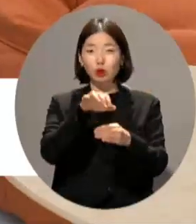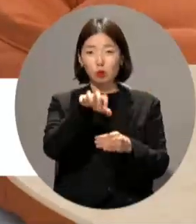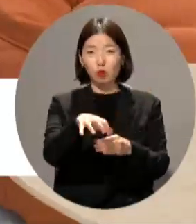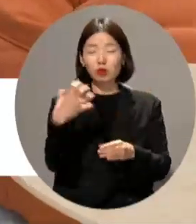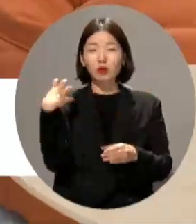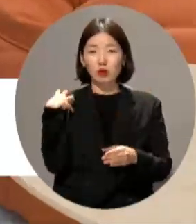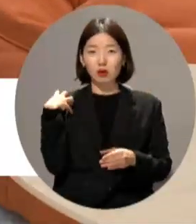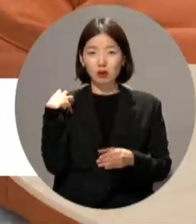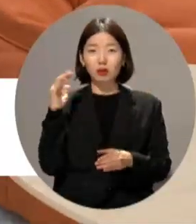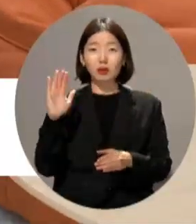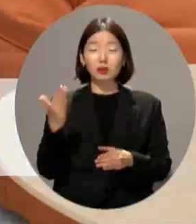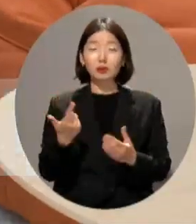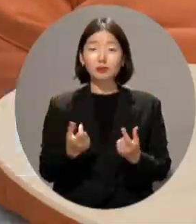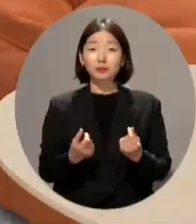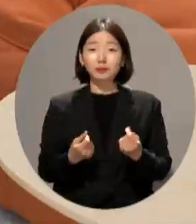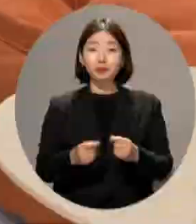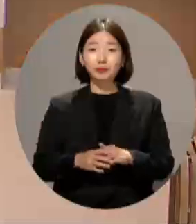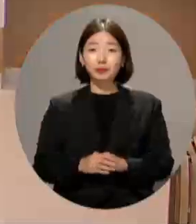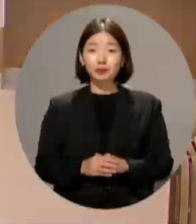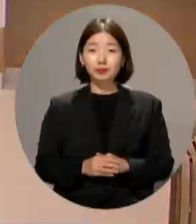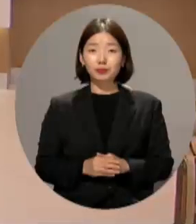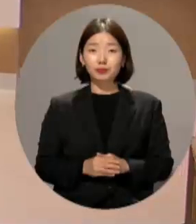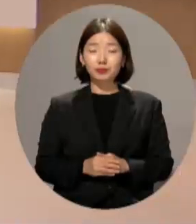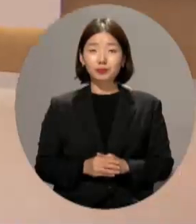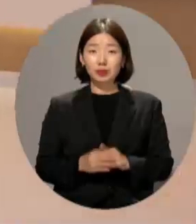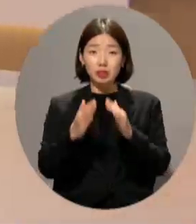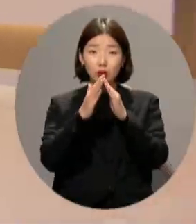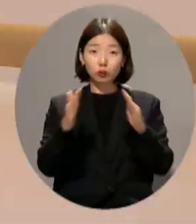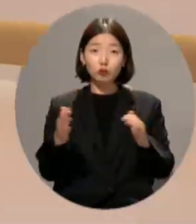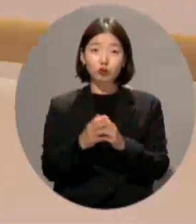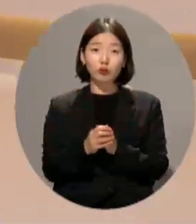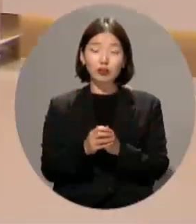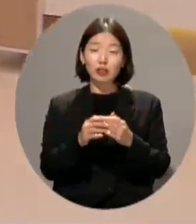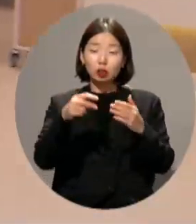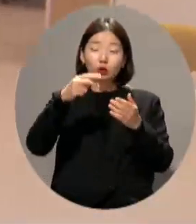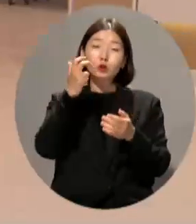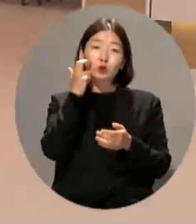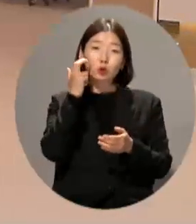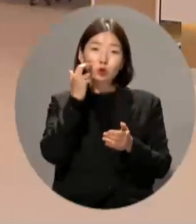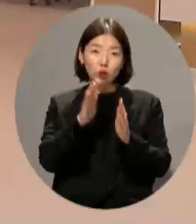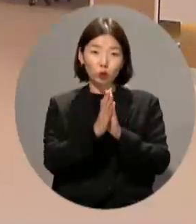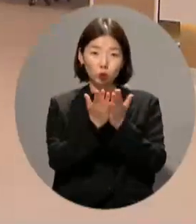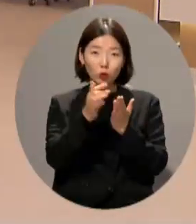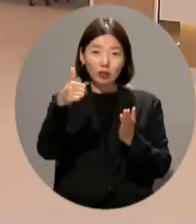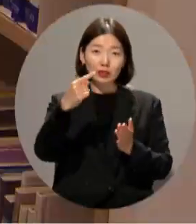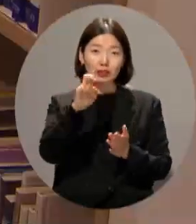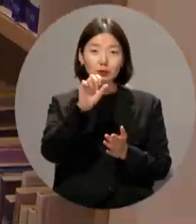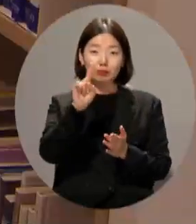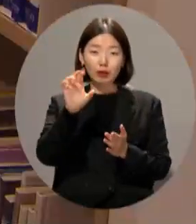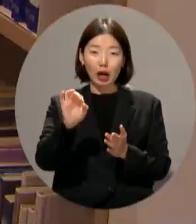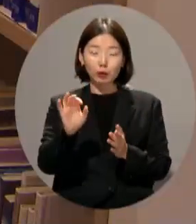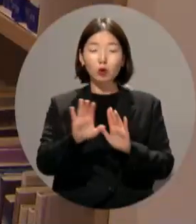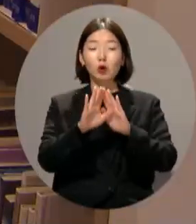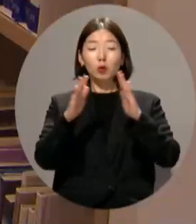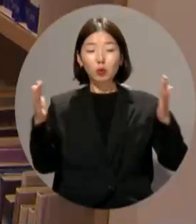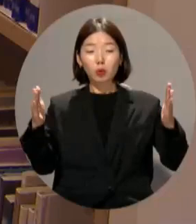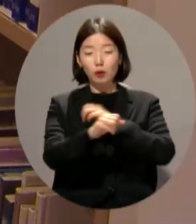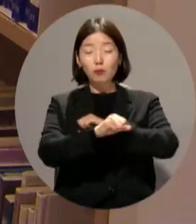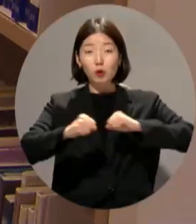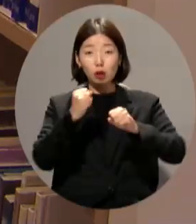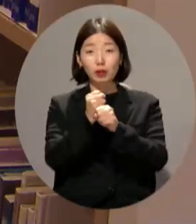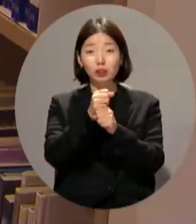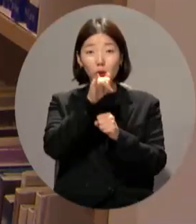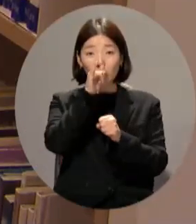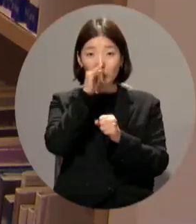문화공간으로의 역할을 톡톡히 할 전망입니다. 전주에는 지난달 송천도서관과 금암도서관이 개방형 도서관으로